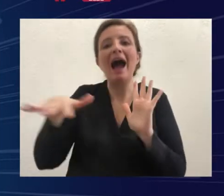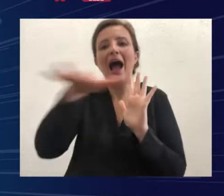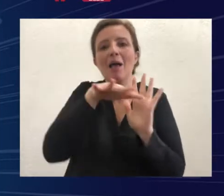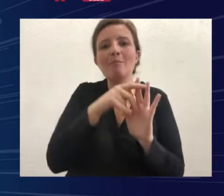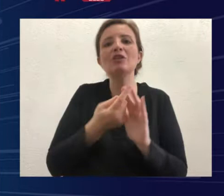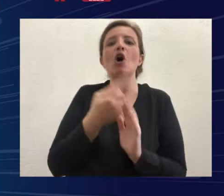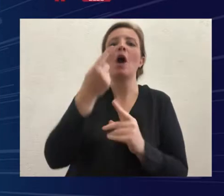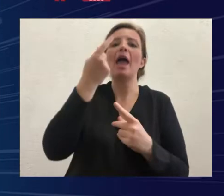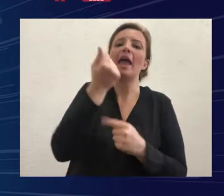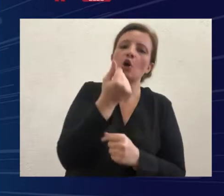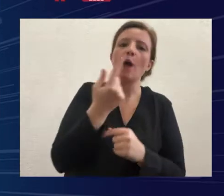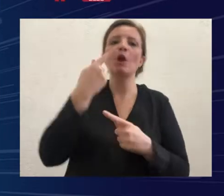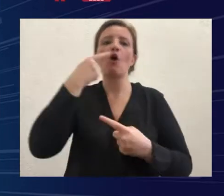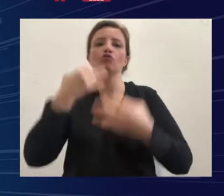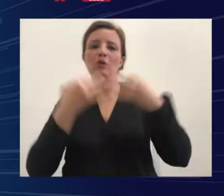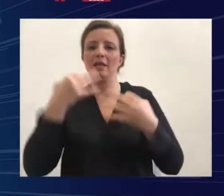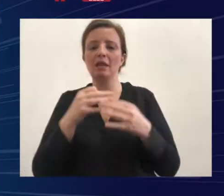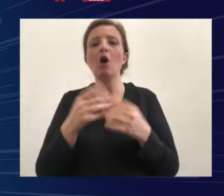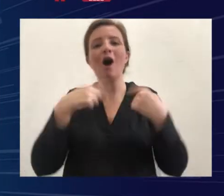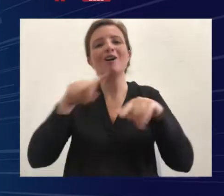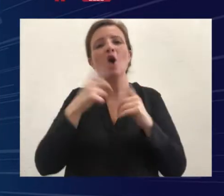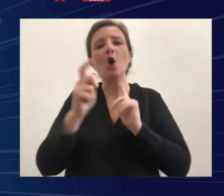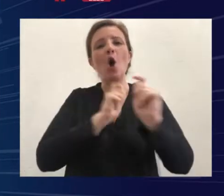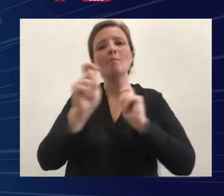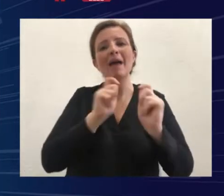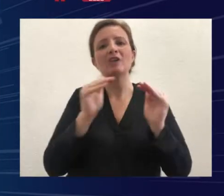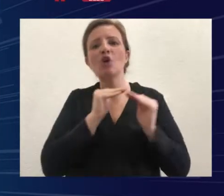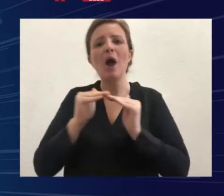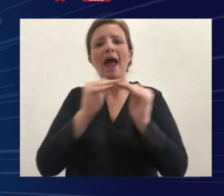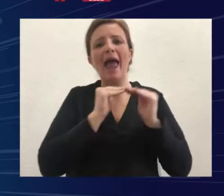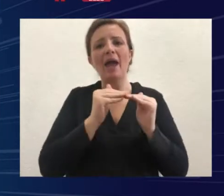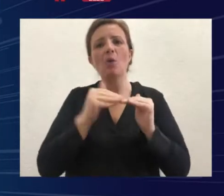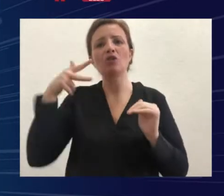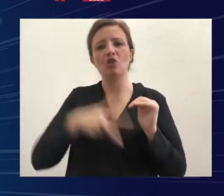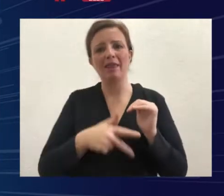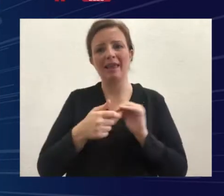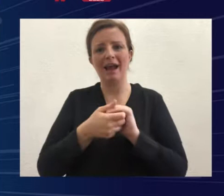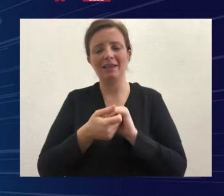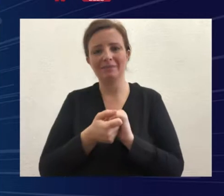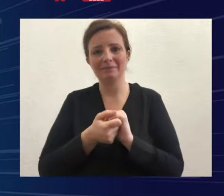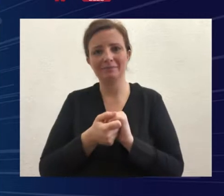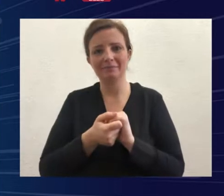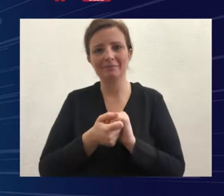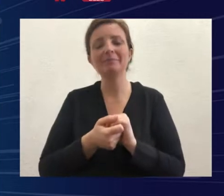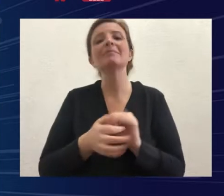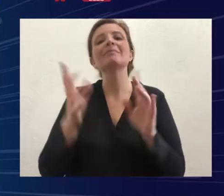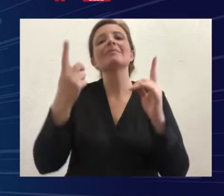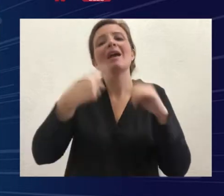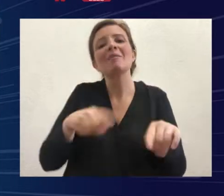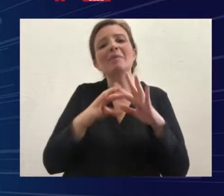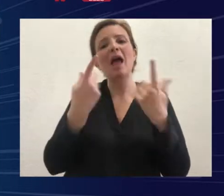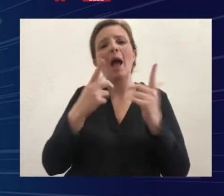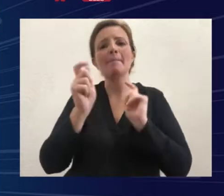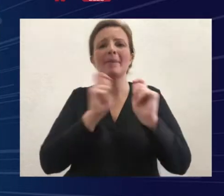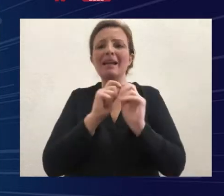ambito economico e giuridico. Parleremo del commercio equo e solidale. Che cos'è? È un mercato alternativo a quello della